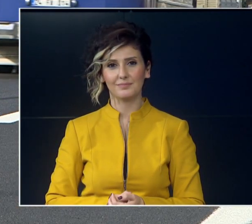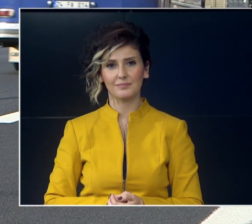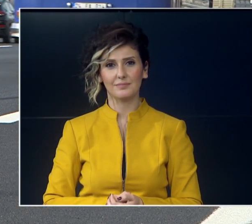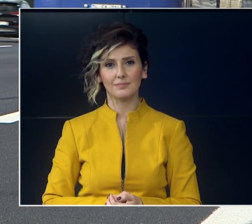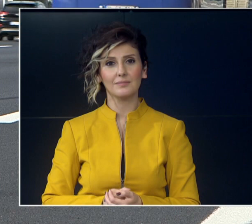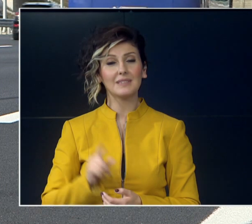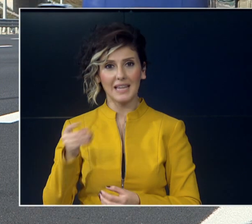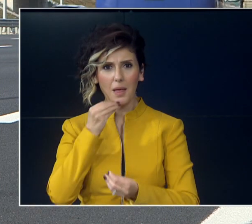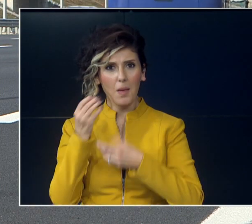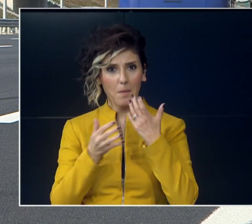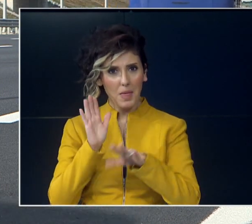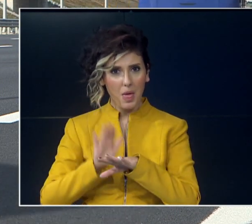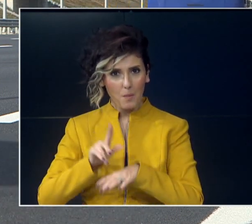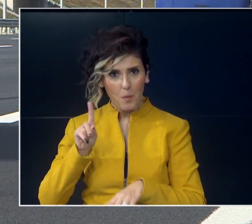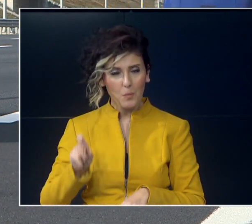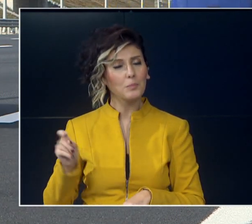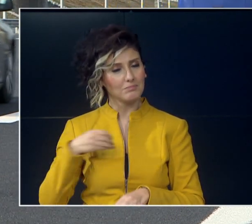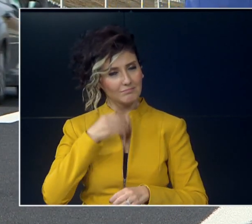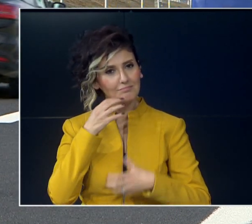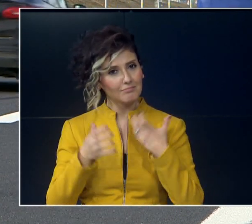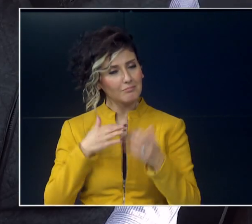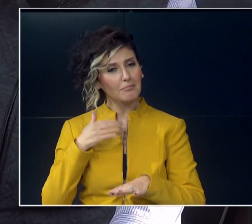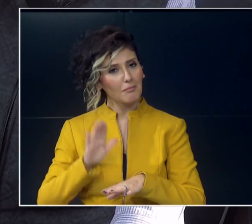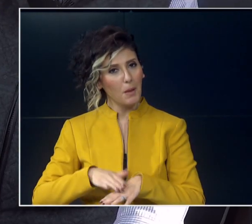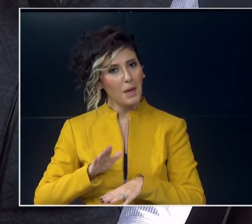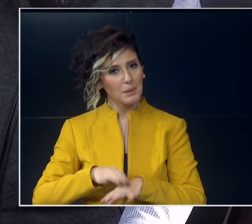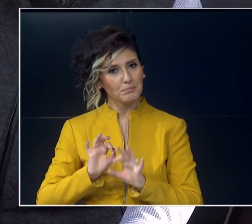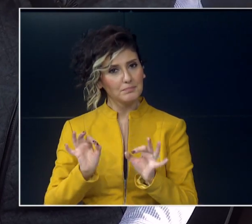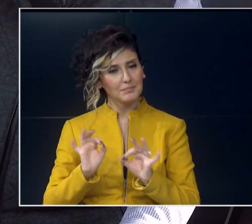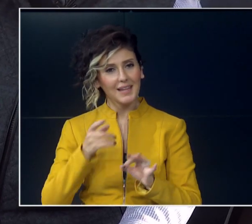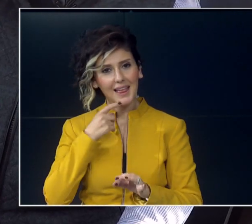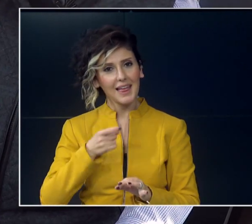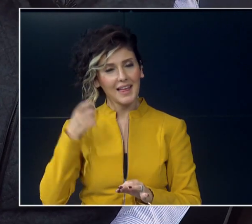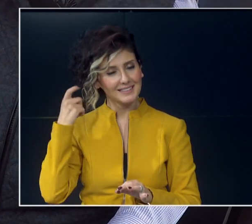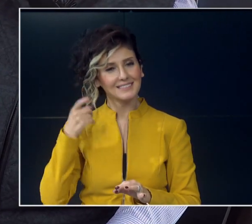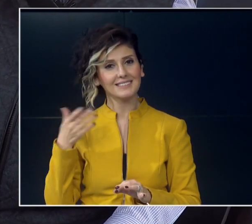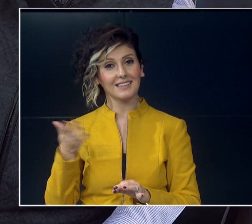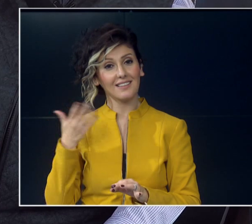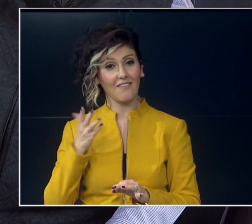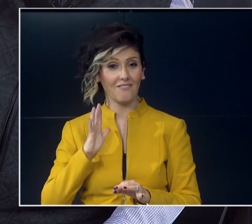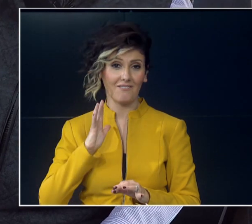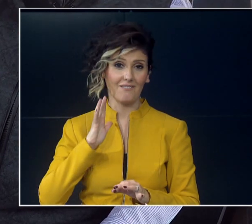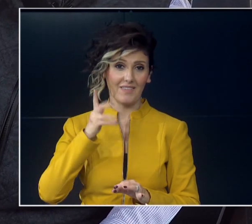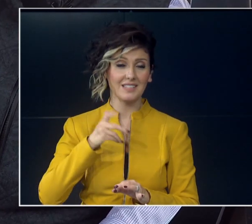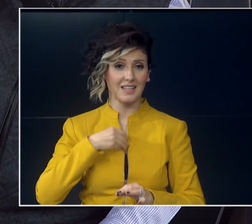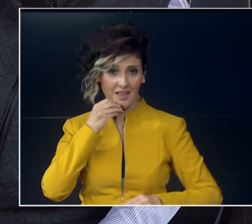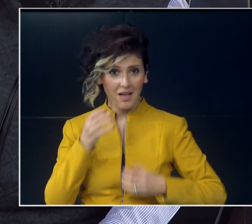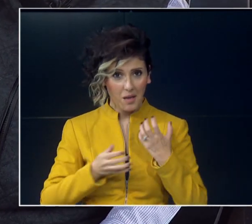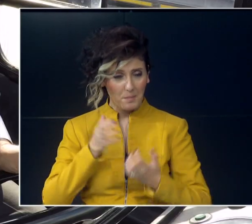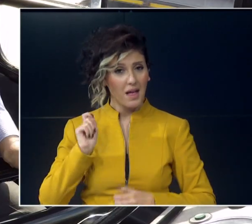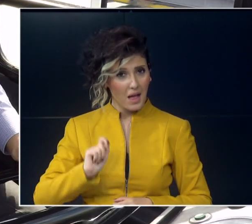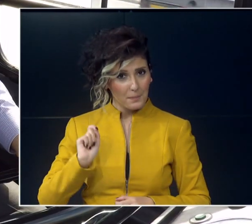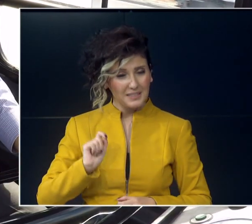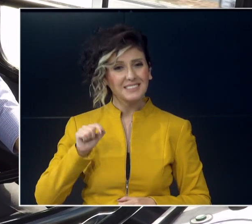Siz yemek yapıyor musunuz? Yemek yapıyorum, yaparım. Eskiden tabii çok daha yapardım